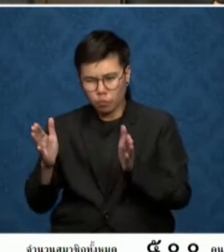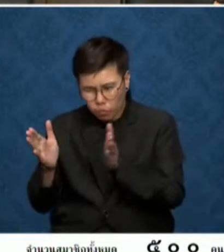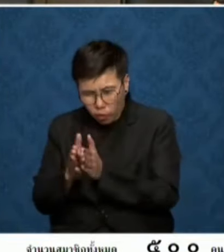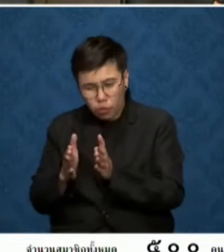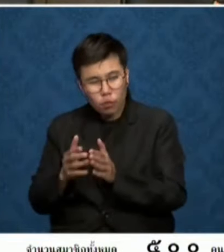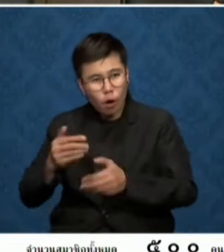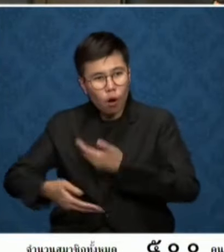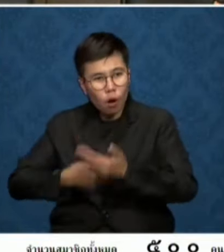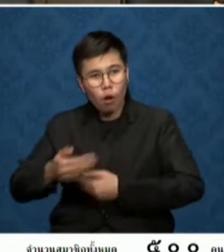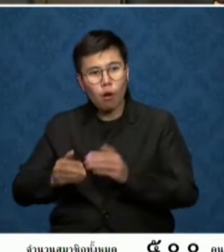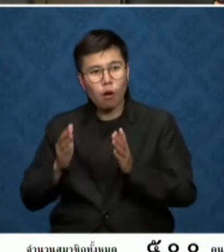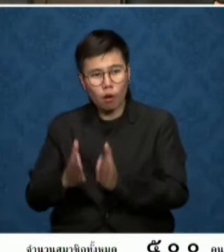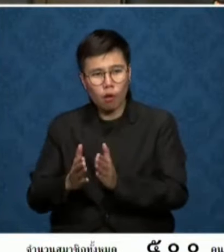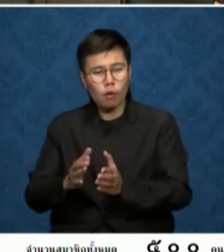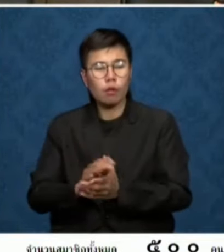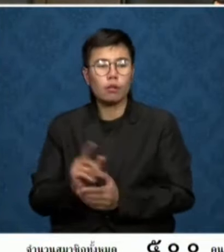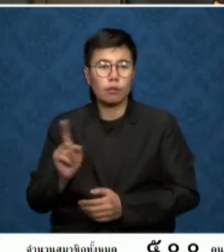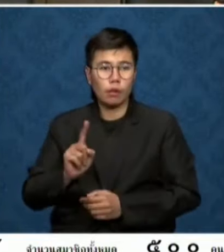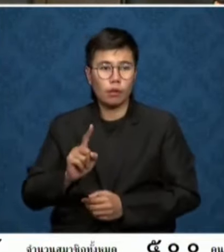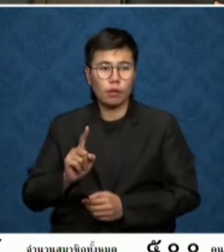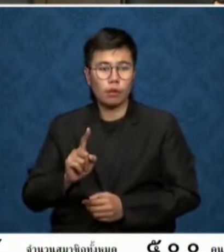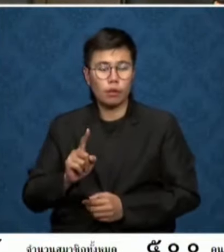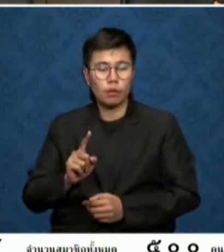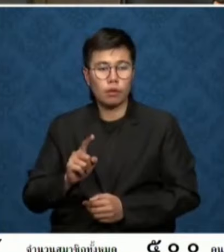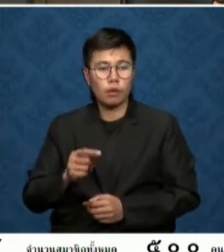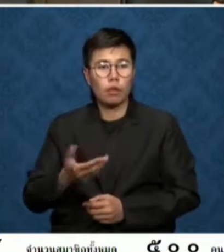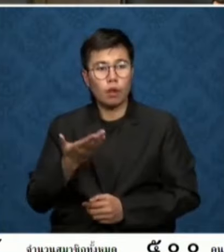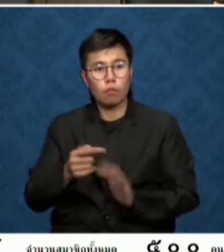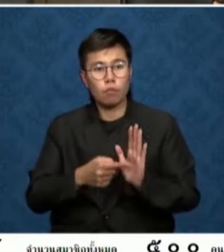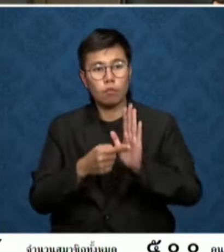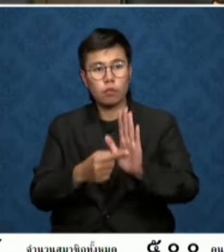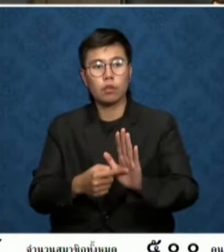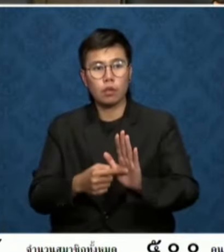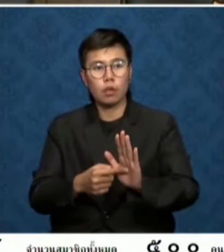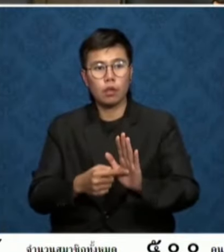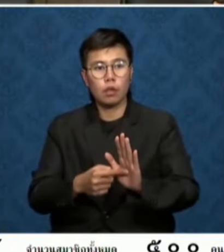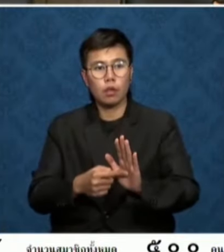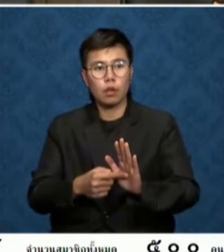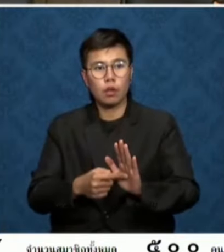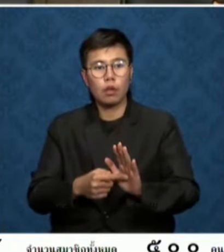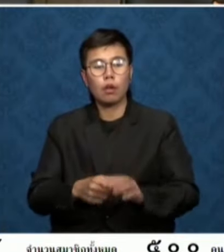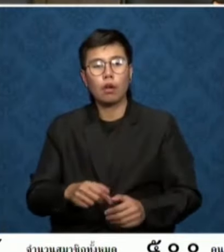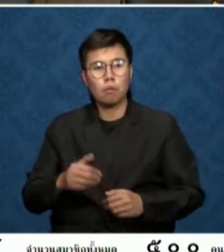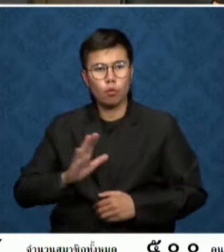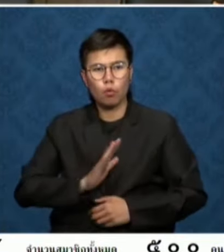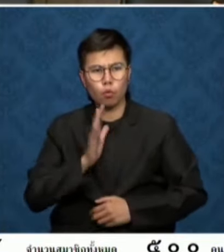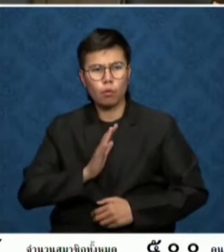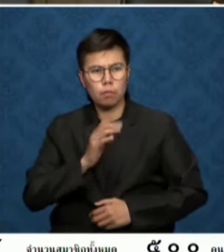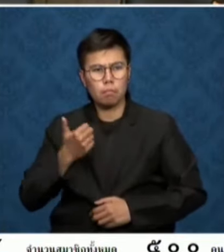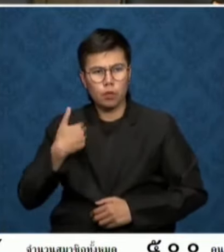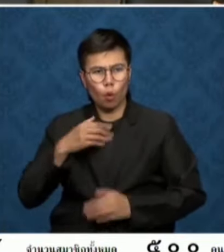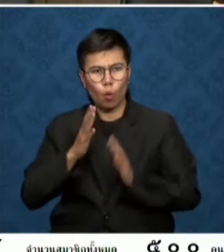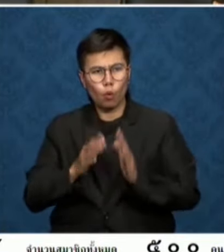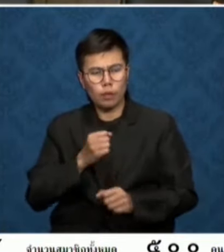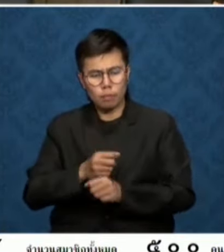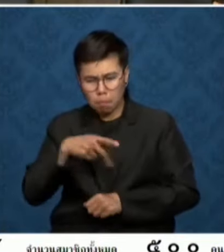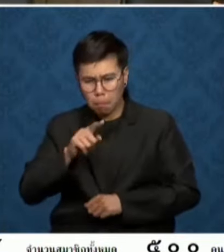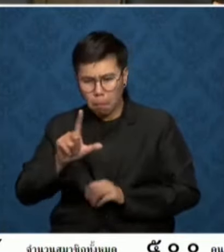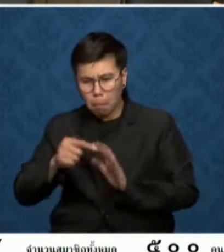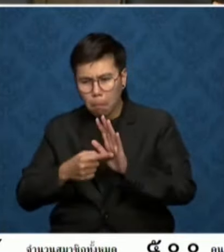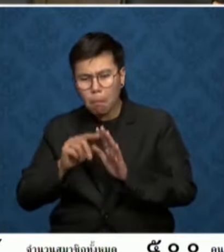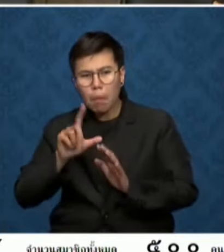อบการรายย่อยแต่สิ่งที่ท่านทำครับท่านไปนำเสนอให้กับ Executive Classเป็นผู้ที่เป็นปลัดบ้างหรืออะไรบ้างที่ท่านนำเสนอม